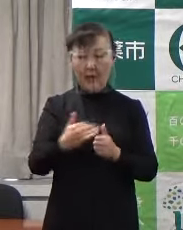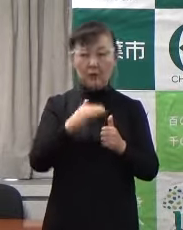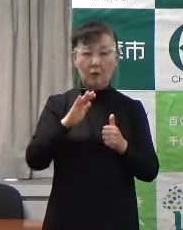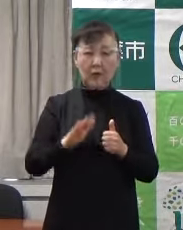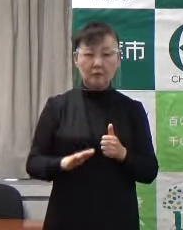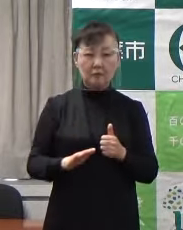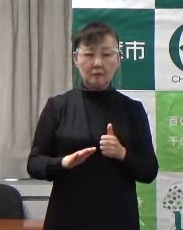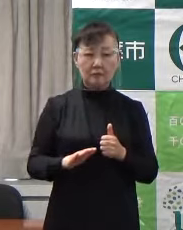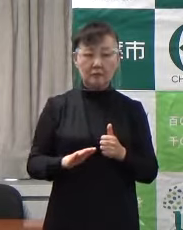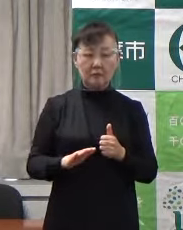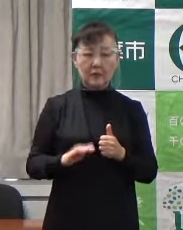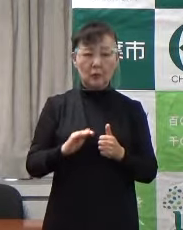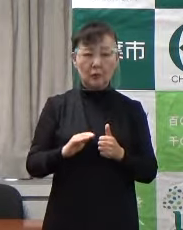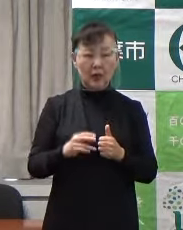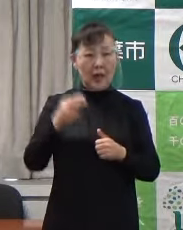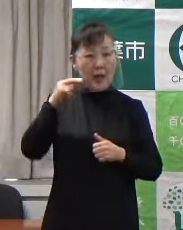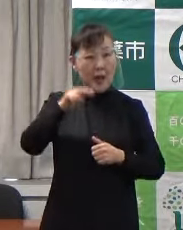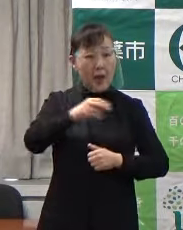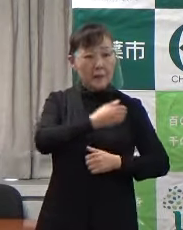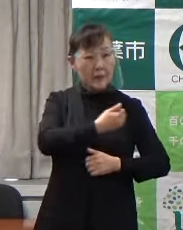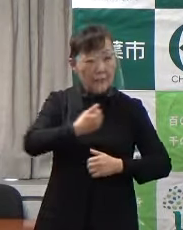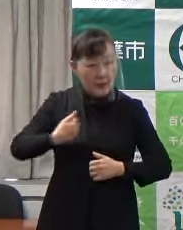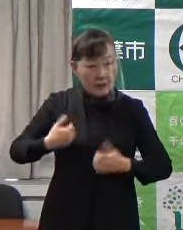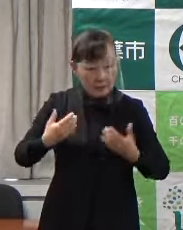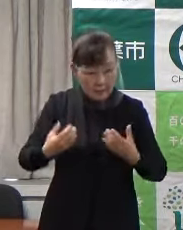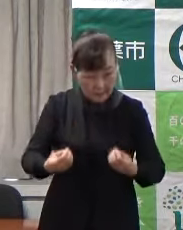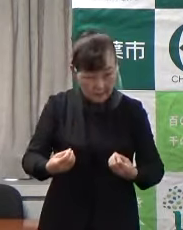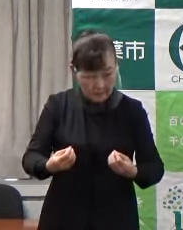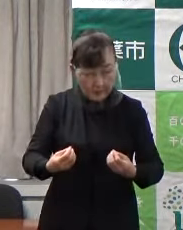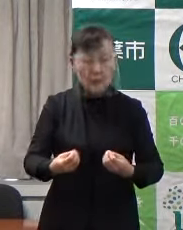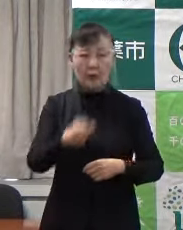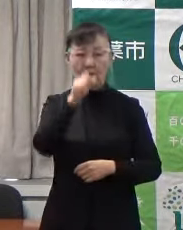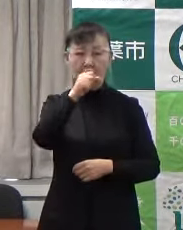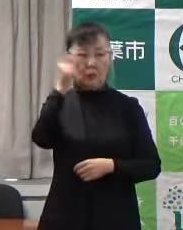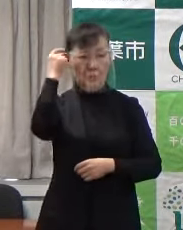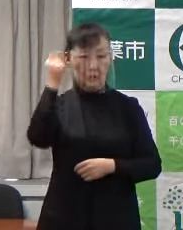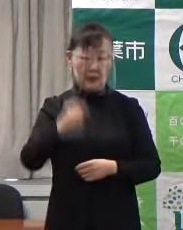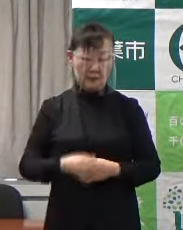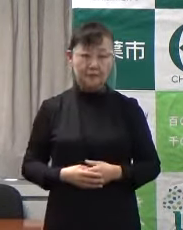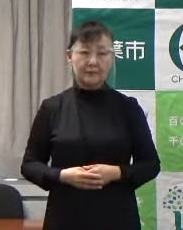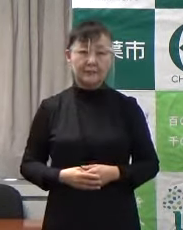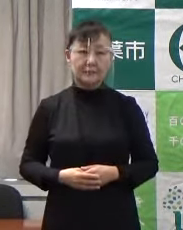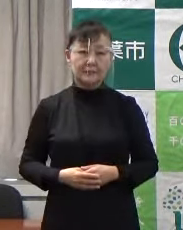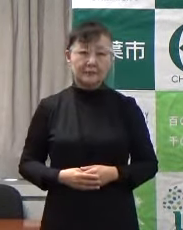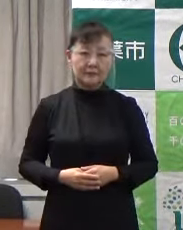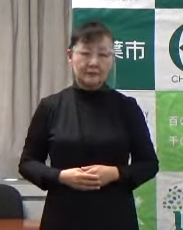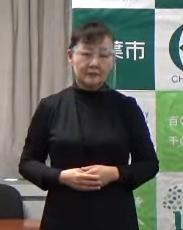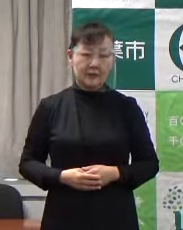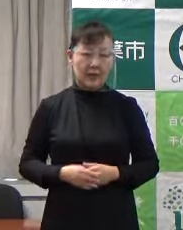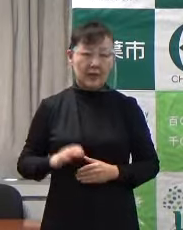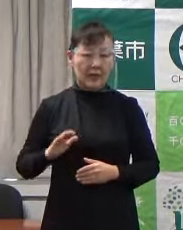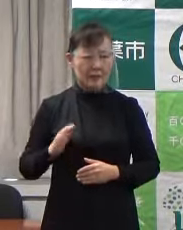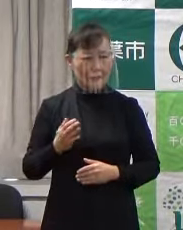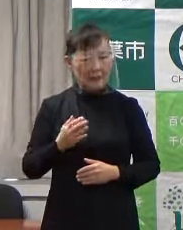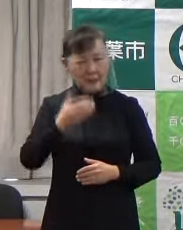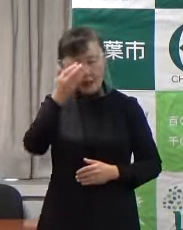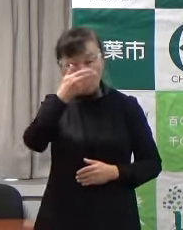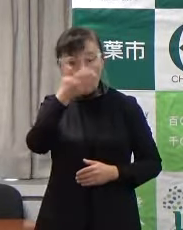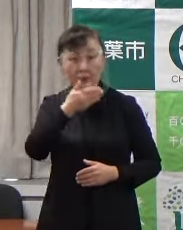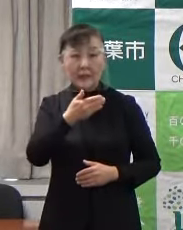ているということが、まあ、可視化されたことっていうのは良、まあ、かったのではないかなという。なかなかですね、こういう見え